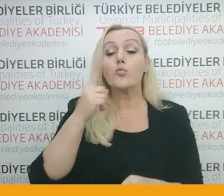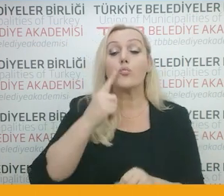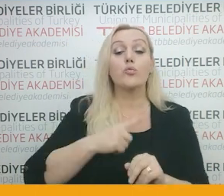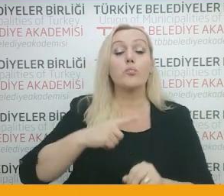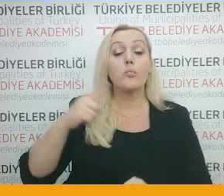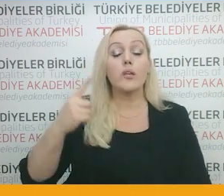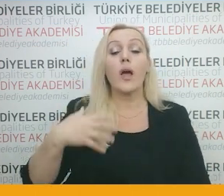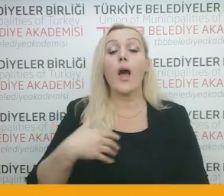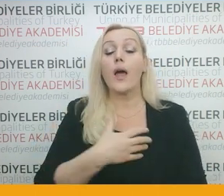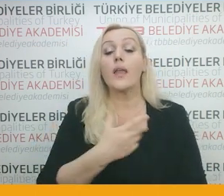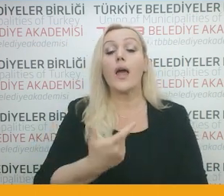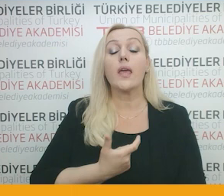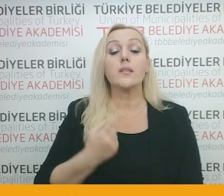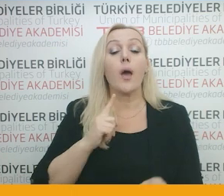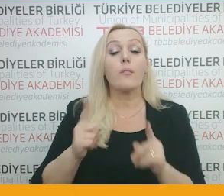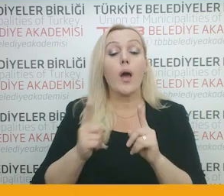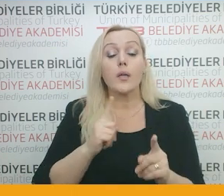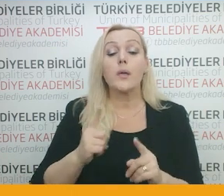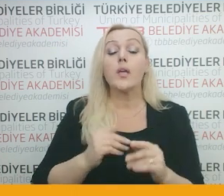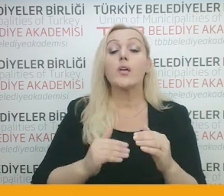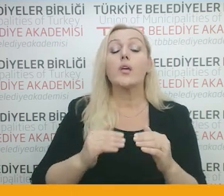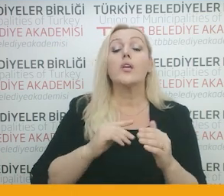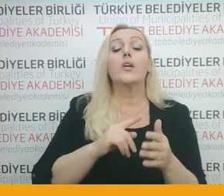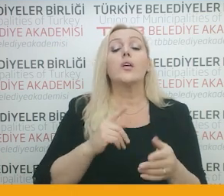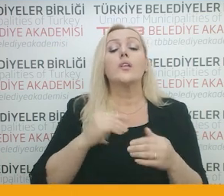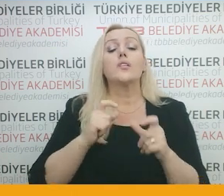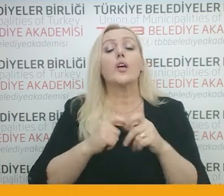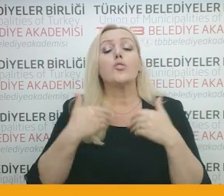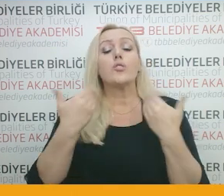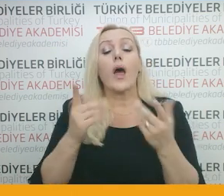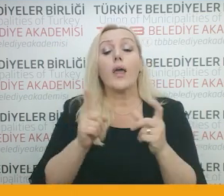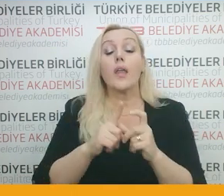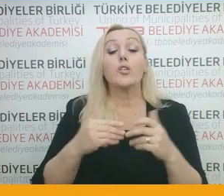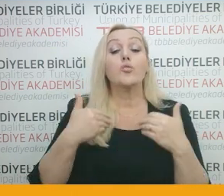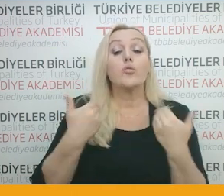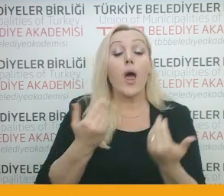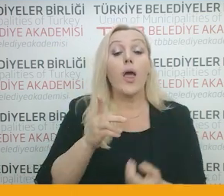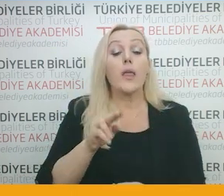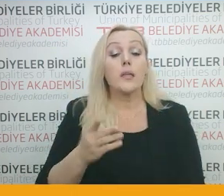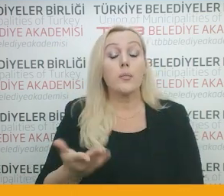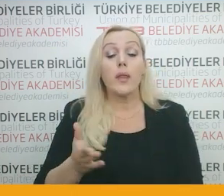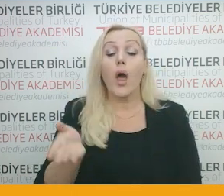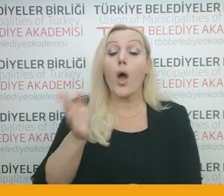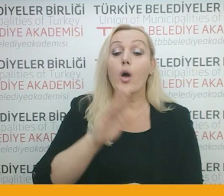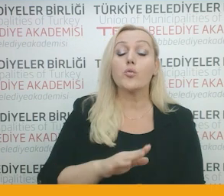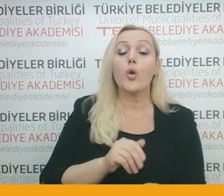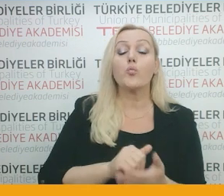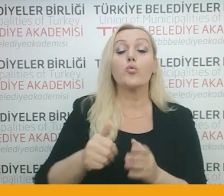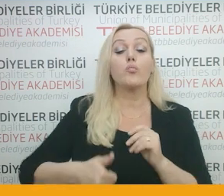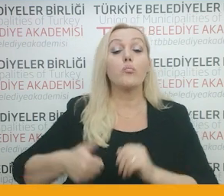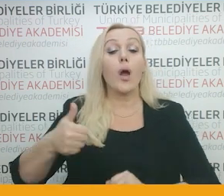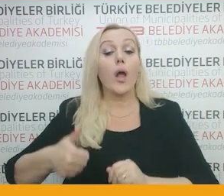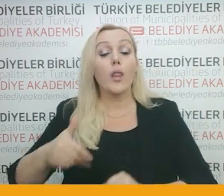Cumhurbaşkanı, Anayasa Mahkemesi, Yüksek Yargı, Sayıştay, Danıştay, TSYK gibi. Daha sonra tüm